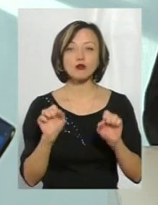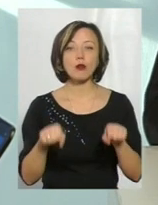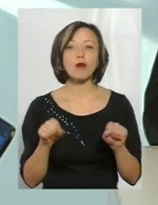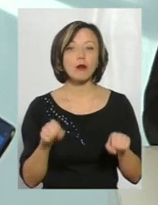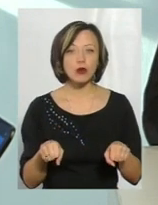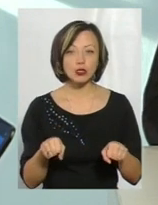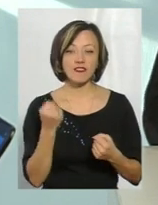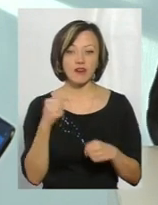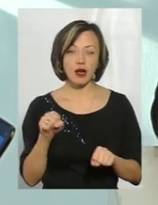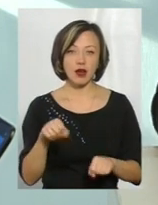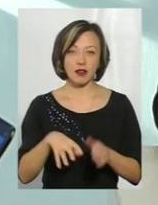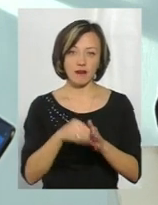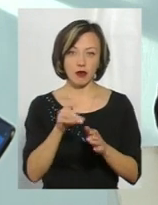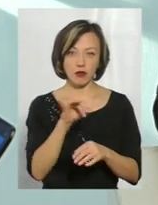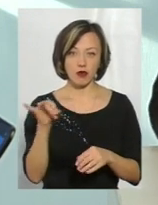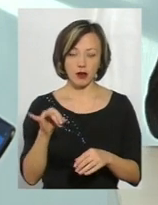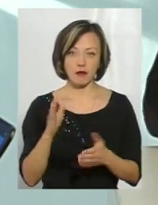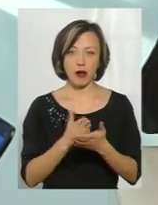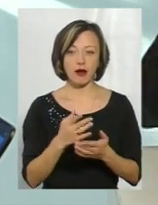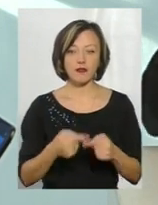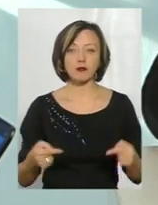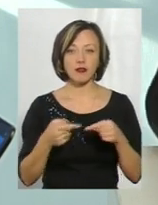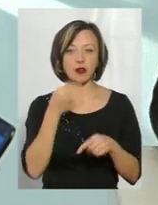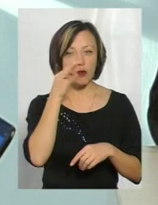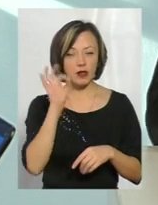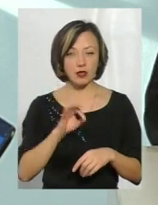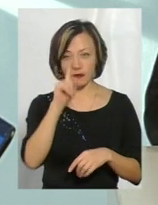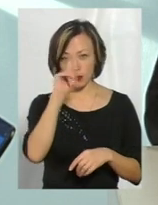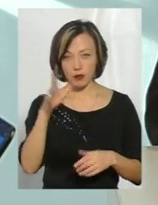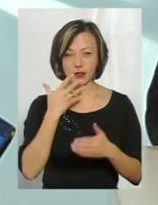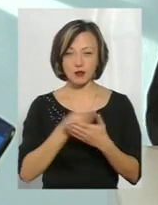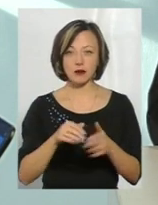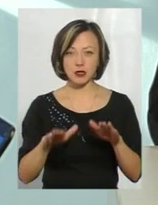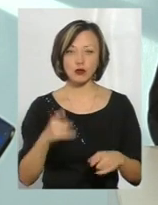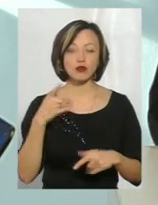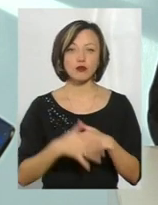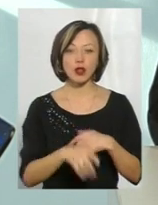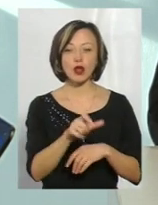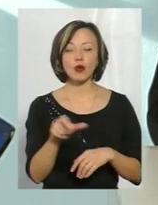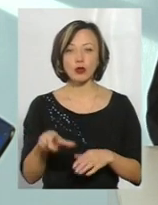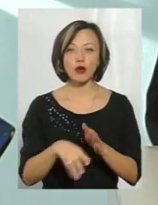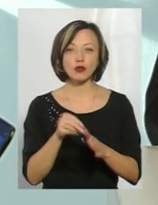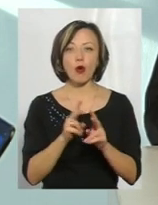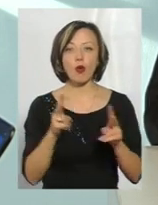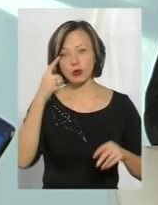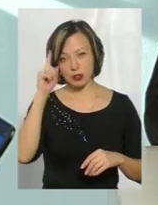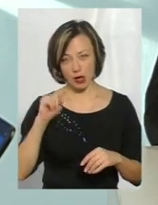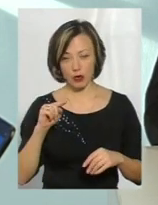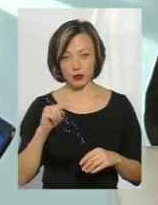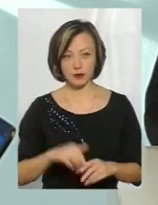спроможні виграти вибори, наскільки вони мають відповідні компетенції, наскільки відомі на своїх місцях. Адже зрозуміло, що люди голосують за тих, кого вони